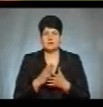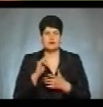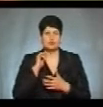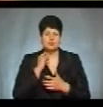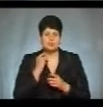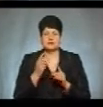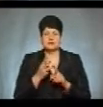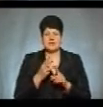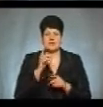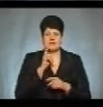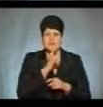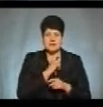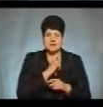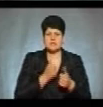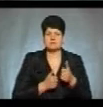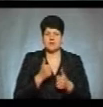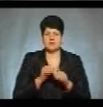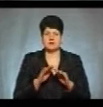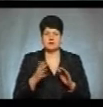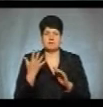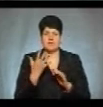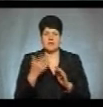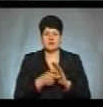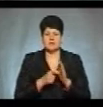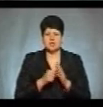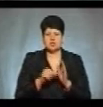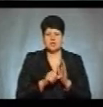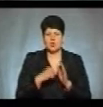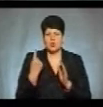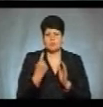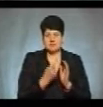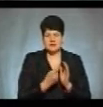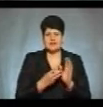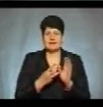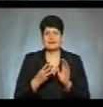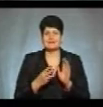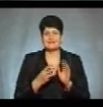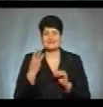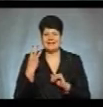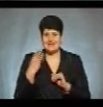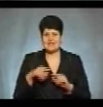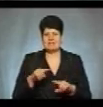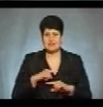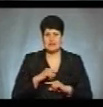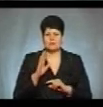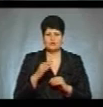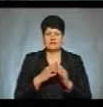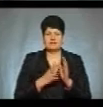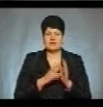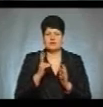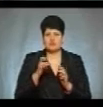Луцька і третє з Вінниці. Змагалися учні 5 класів з 6 областей. Третій фінальний етап відбудеться 19